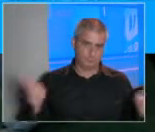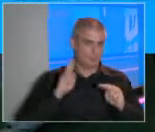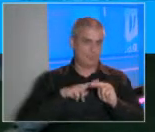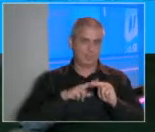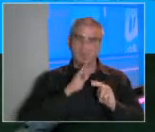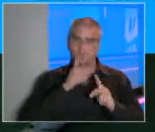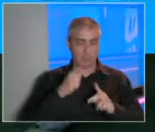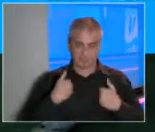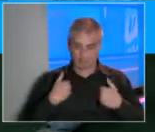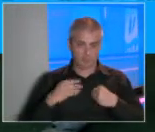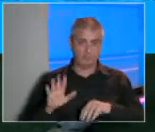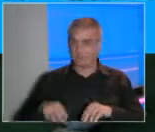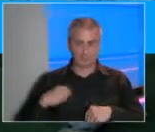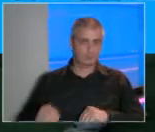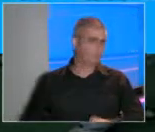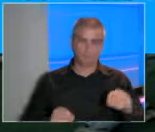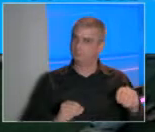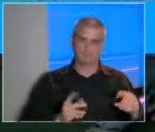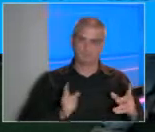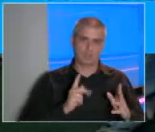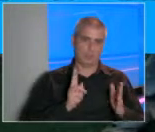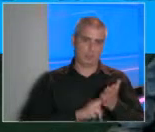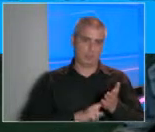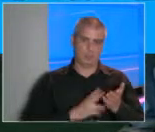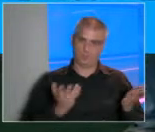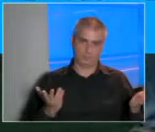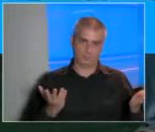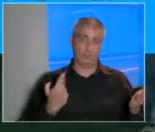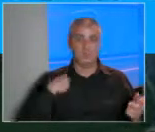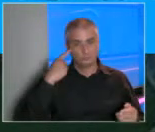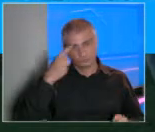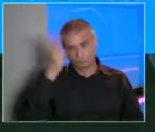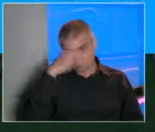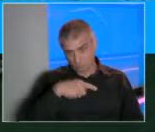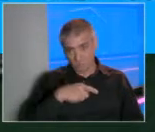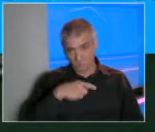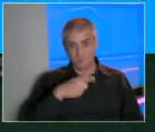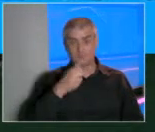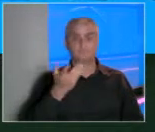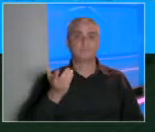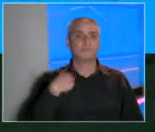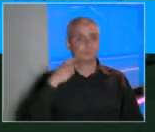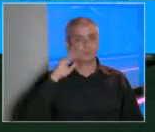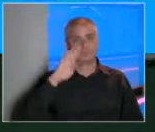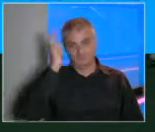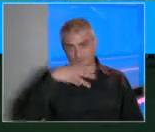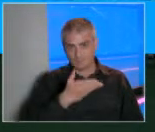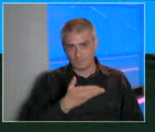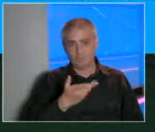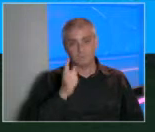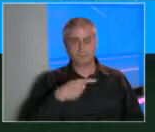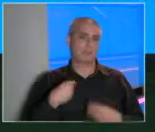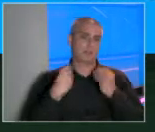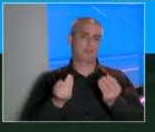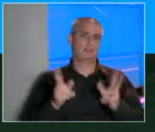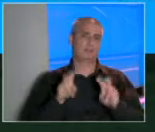את הבעיה מאיתנו לילדים שלנו, אני לא חושב שזה מסלול שהוא נכון. אני חושב שהוא מבין את זה, אני חושב שטראמפ מבין את זה, אני חושב שביבי מבין את זה, ואני חושב שצריך